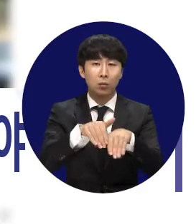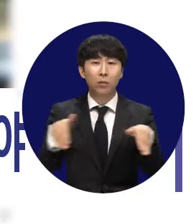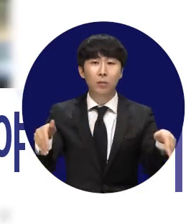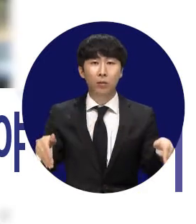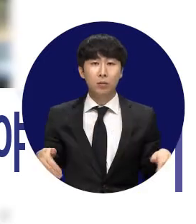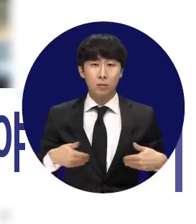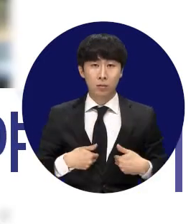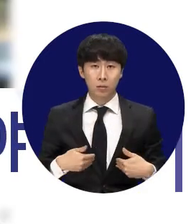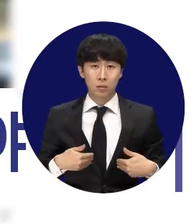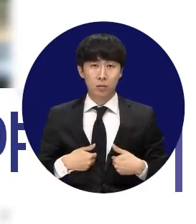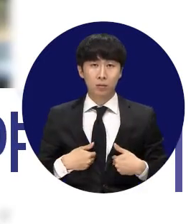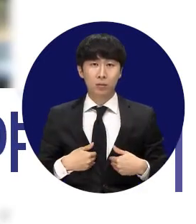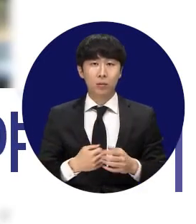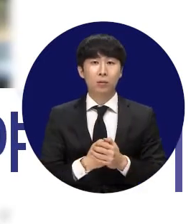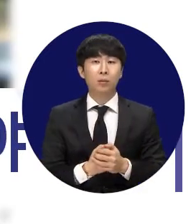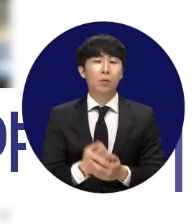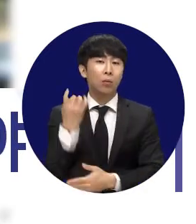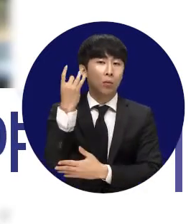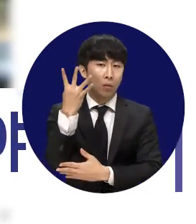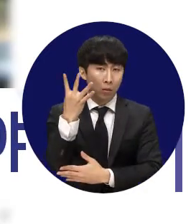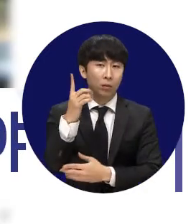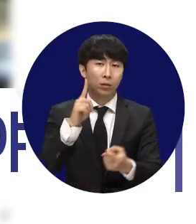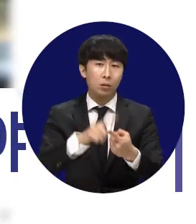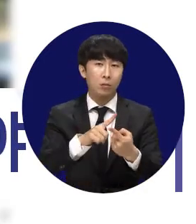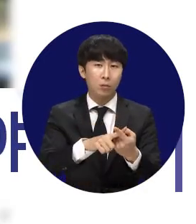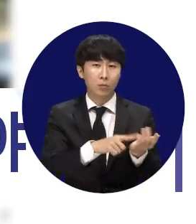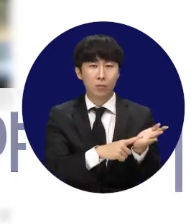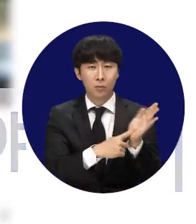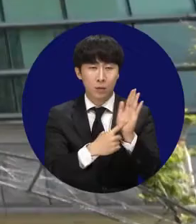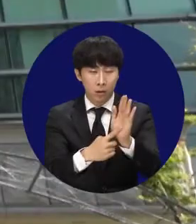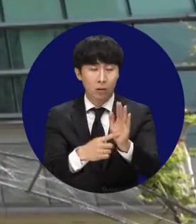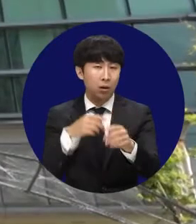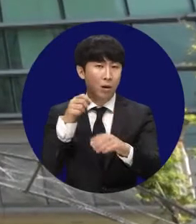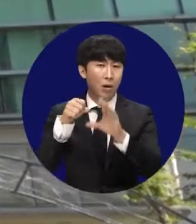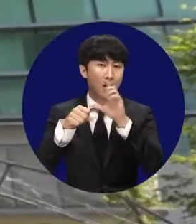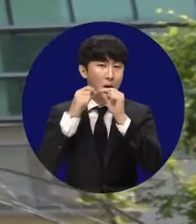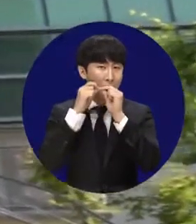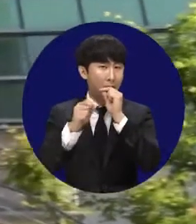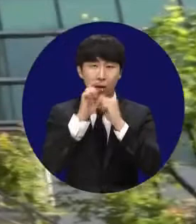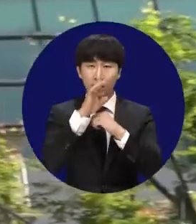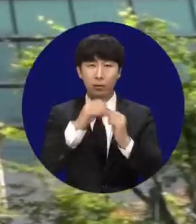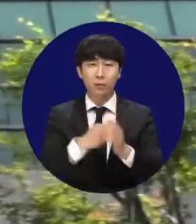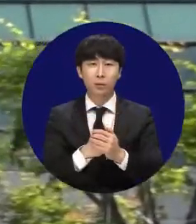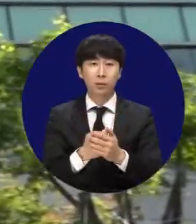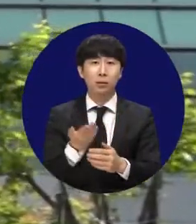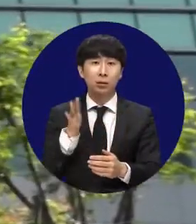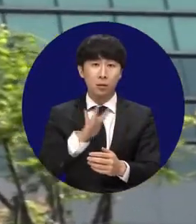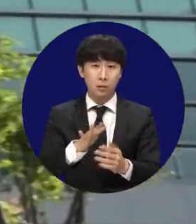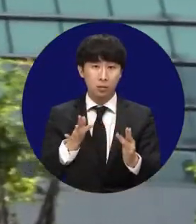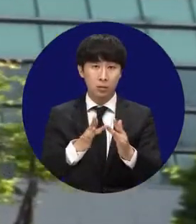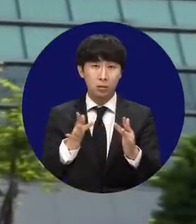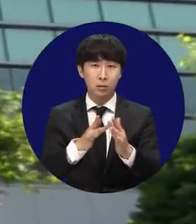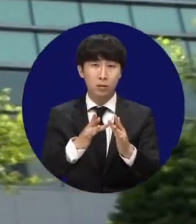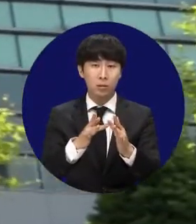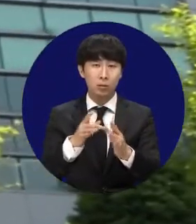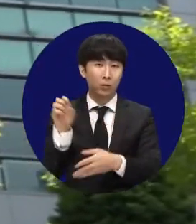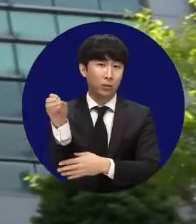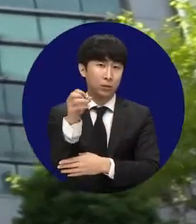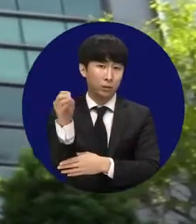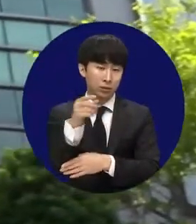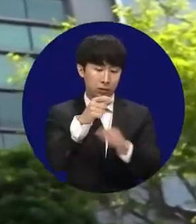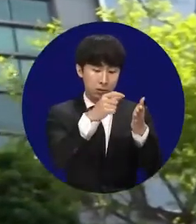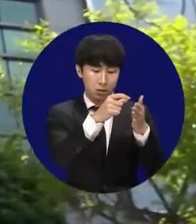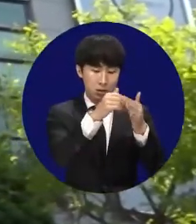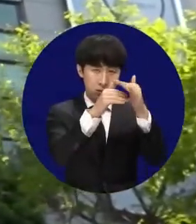내용을 보도하고 허위나 왜곡된 내용을 보도하지 않아야 합니다. 만약 인터넷 언론사의 선거 기사 내용이 공정하지